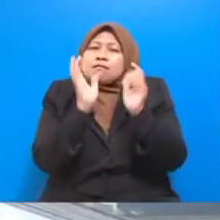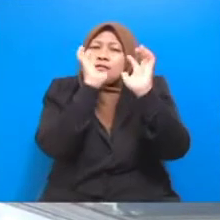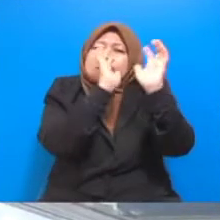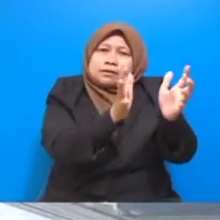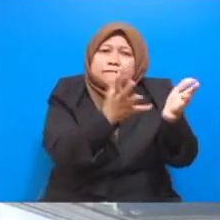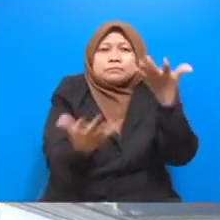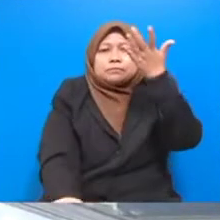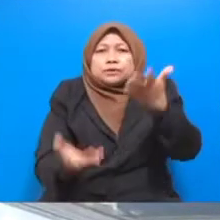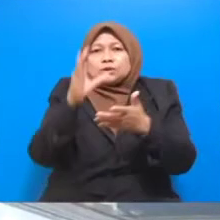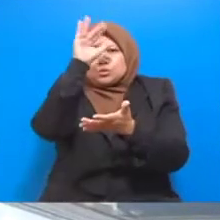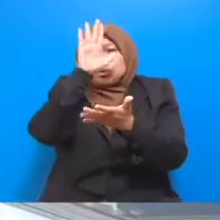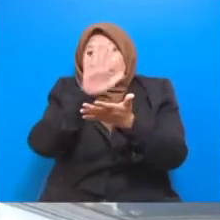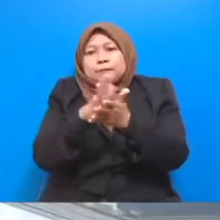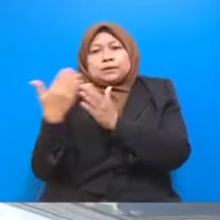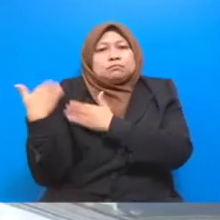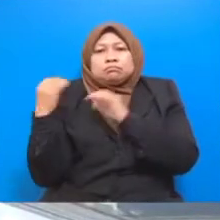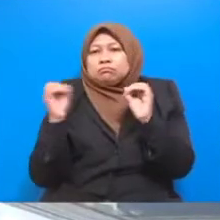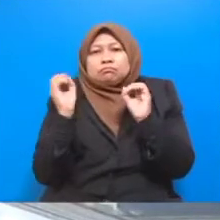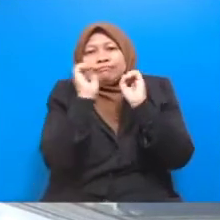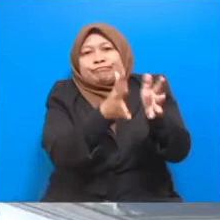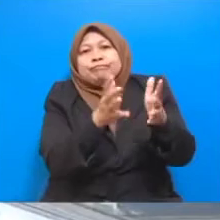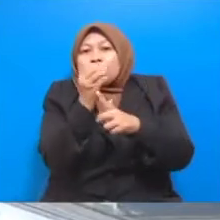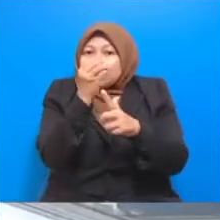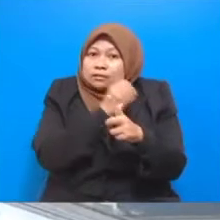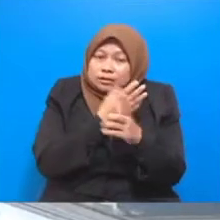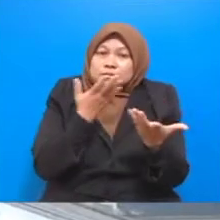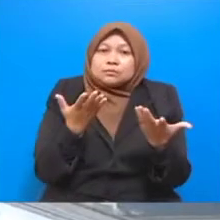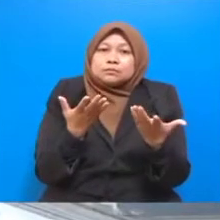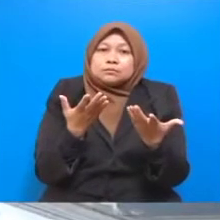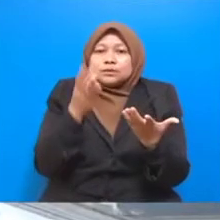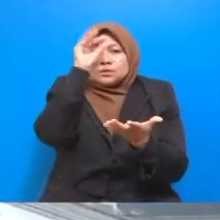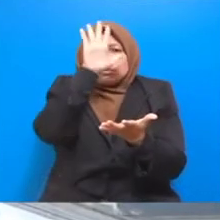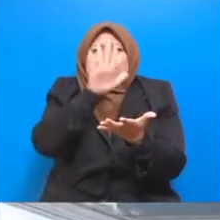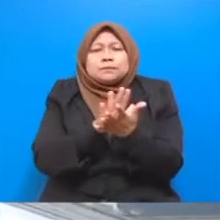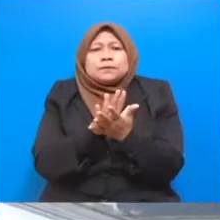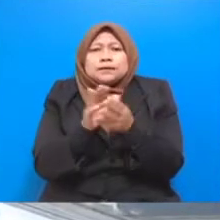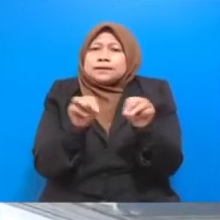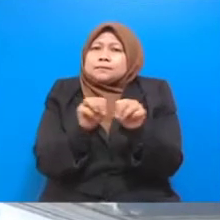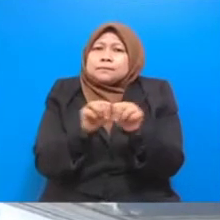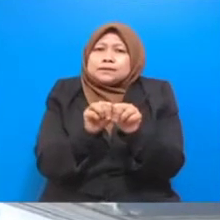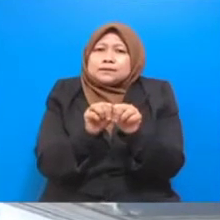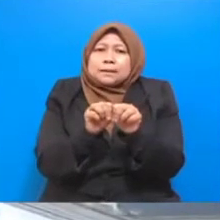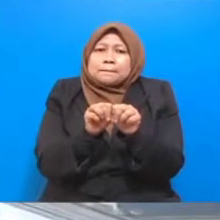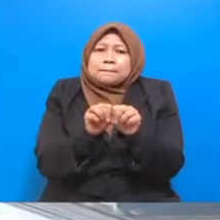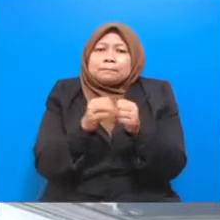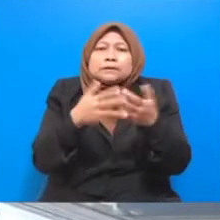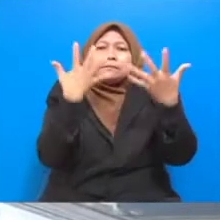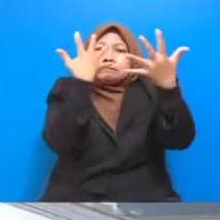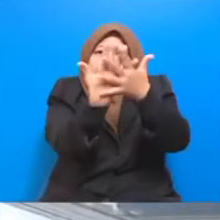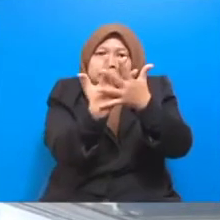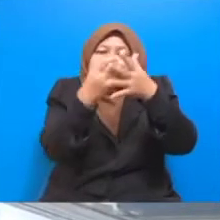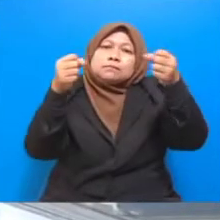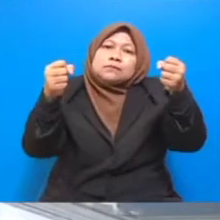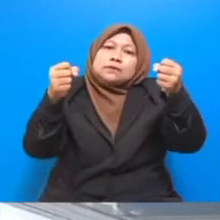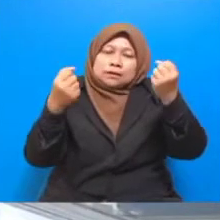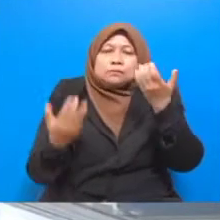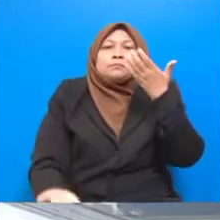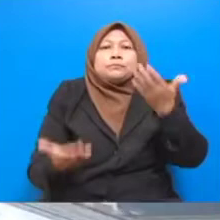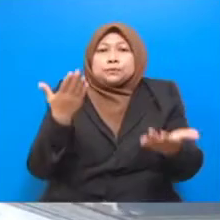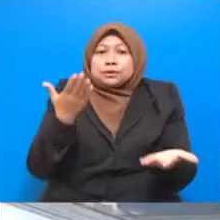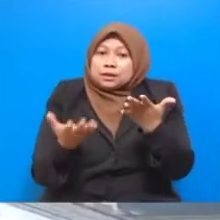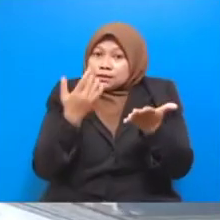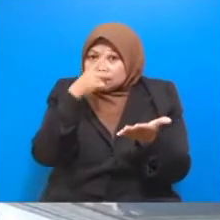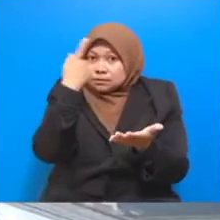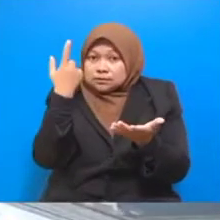ditinggalkan sama ade suami tidak tanggung jawab ataupun mungkin suami di dibalik tirai besi contohnya mau ke